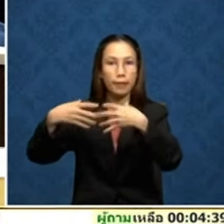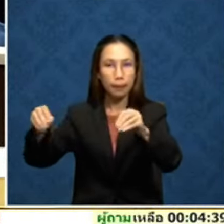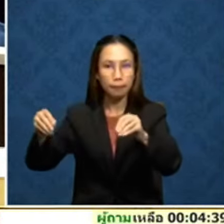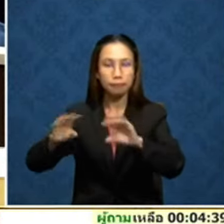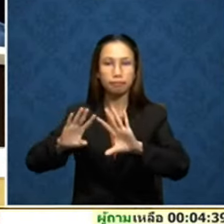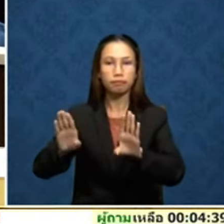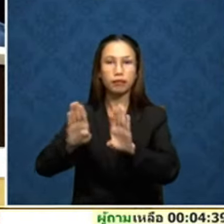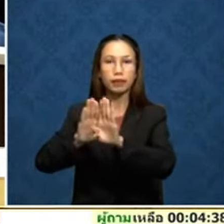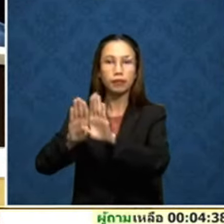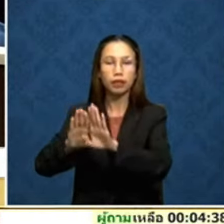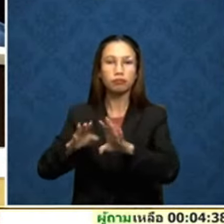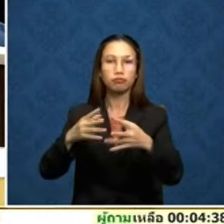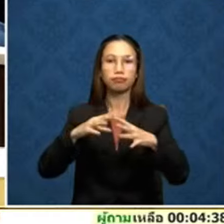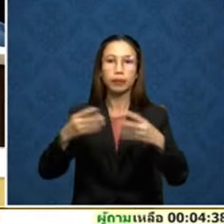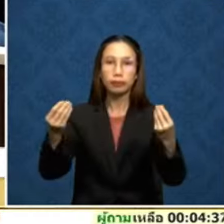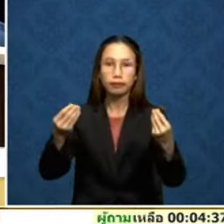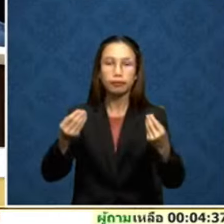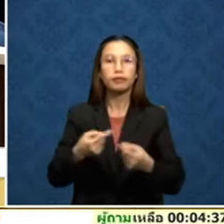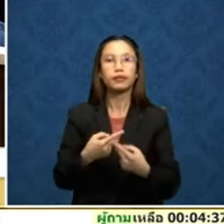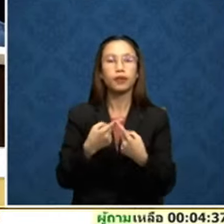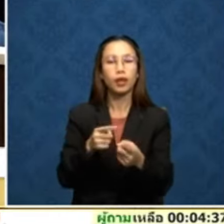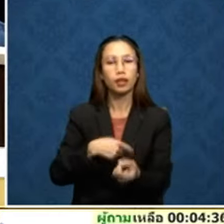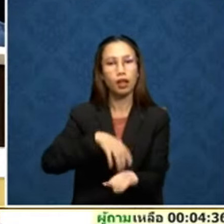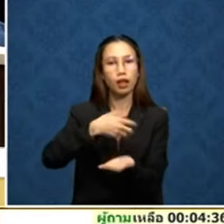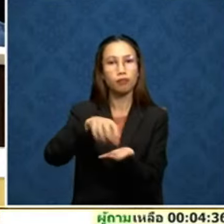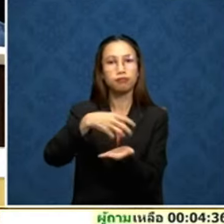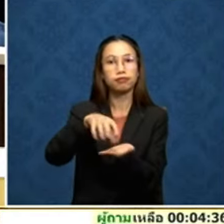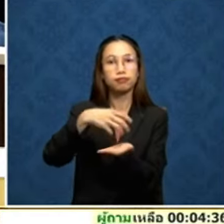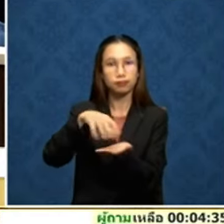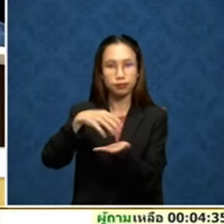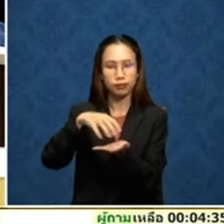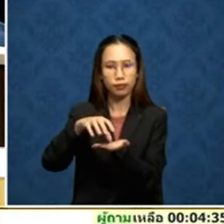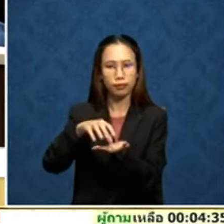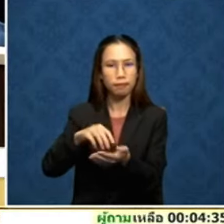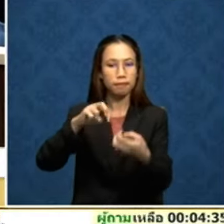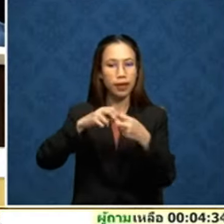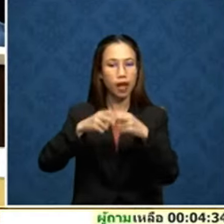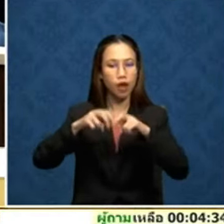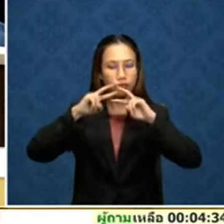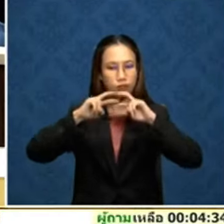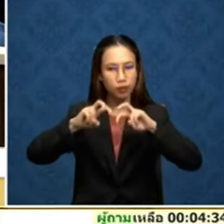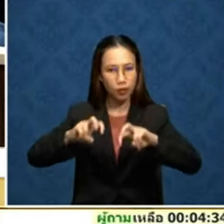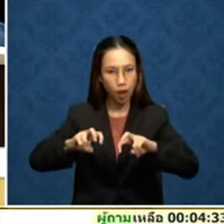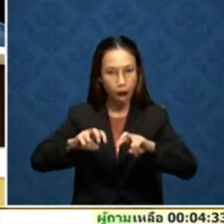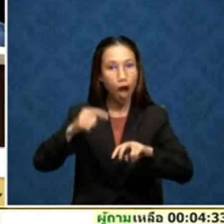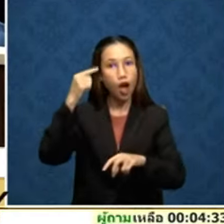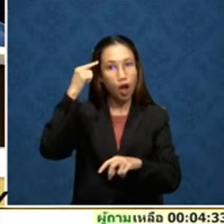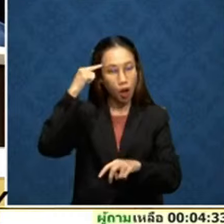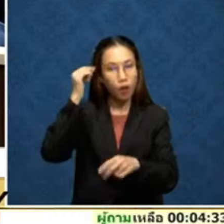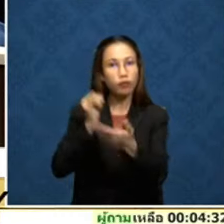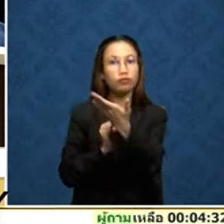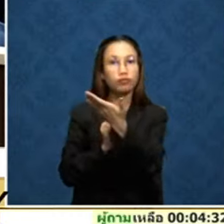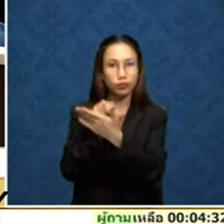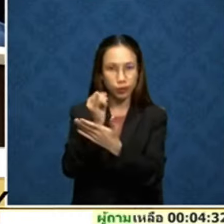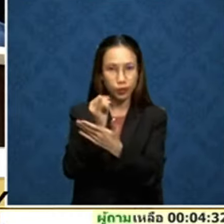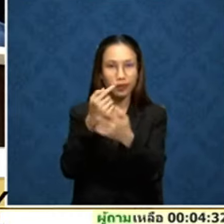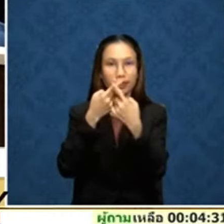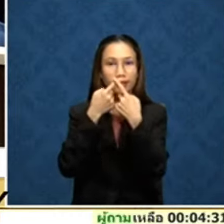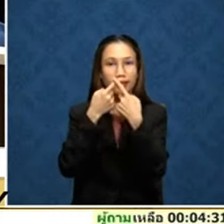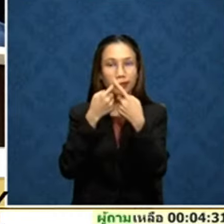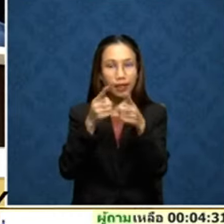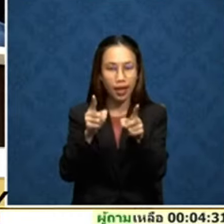นะคะเพราะว่าจากที่ท่านเล่ามาทั้งหมดเนี่ยแน่นอนว่าวิเคราะห์ปัญหาถูกวินิจฉัยโรคถูกหมดเลยนะคะแต่ว่า